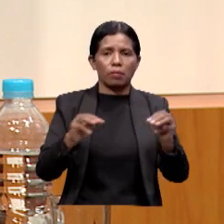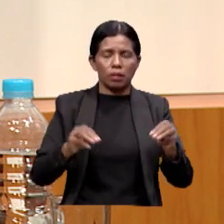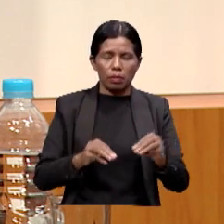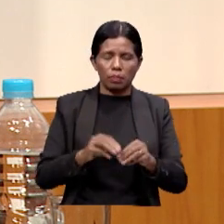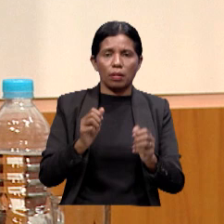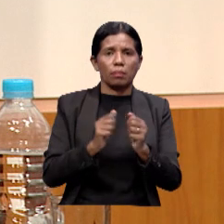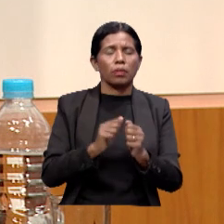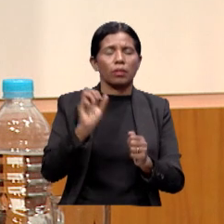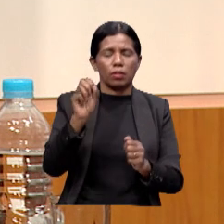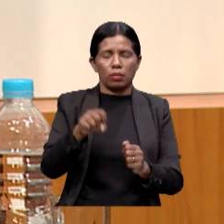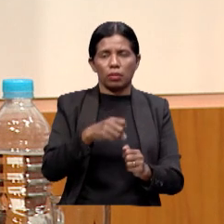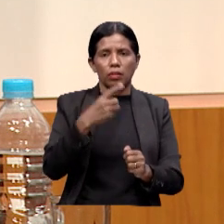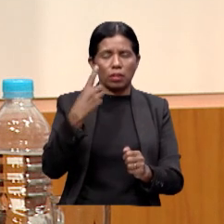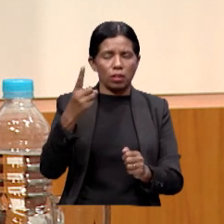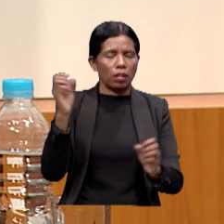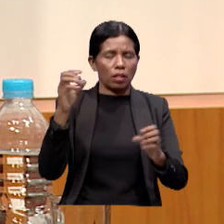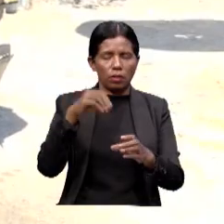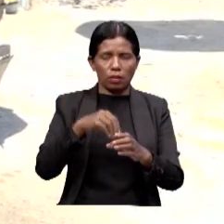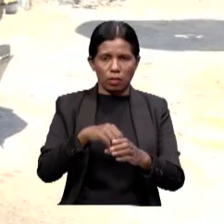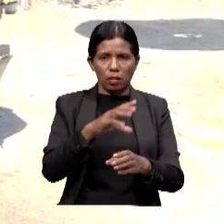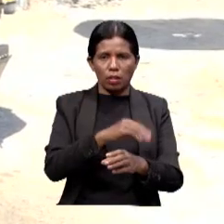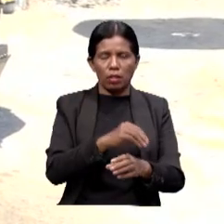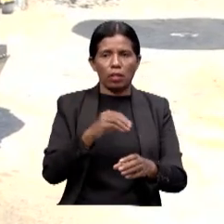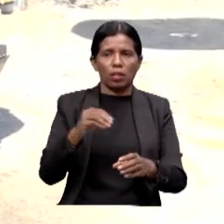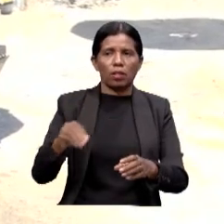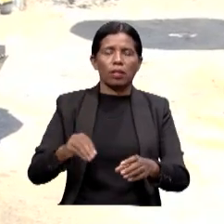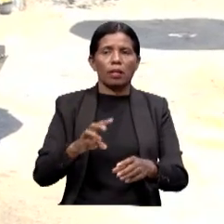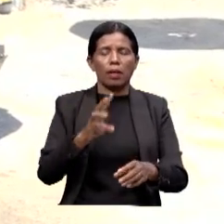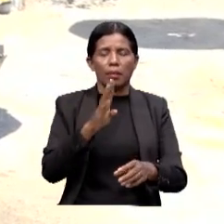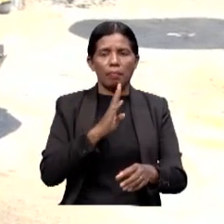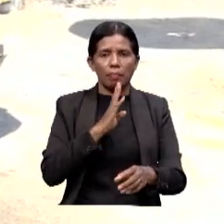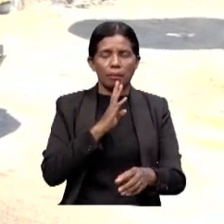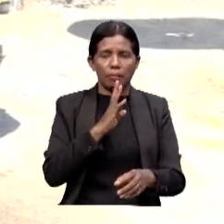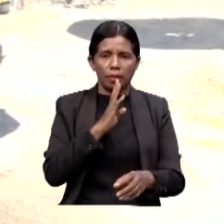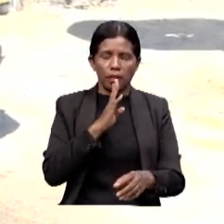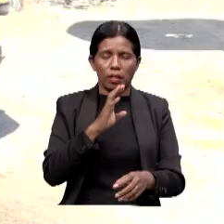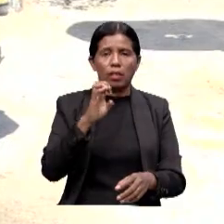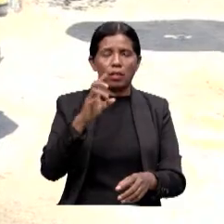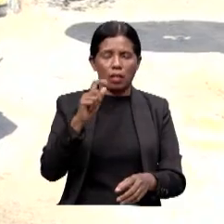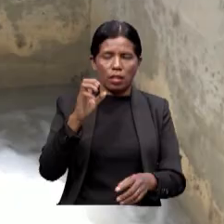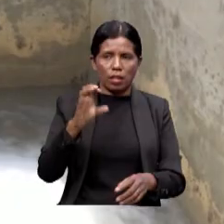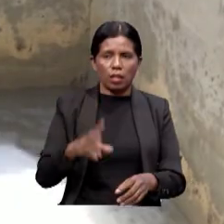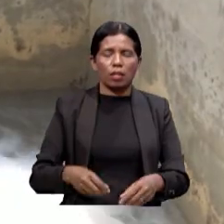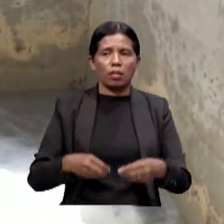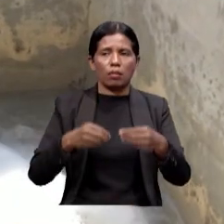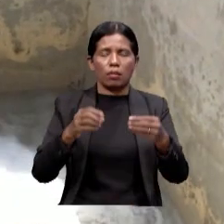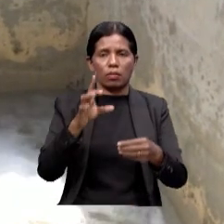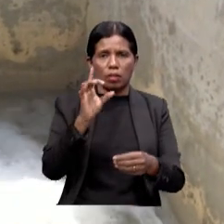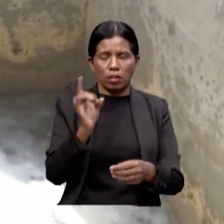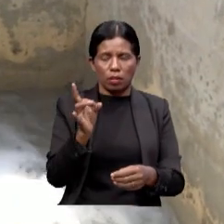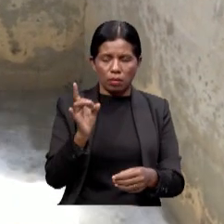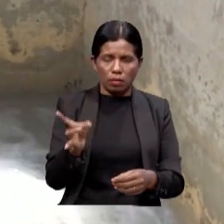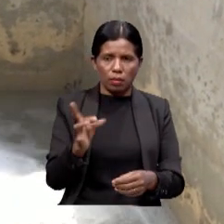Resinida la inclui Raiwa, husi sistema hirakne BTLEP zere reservatório walu nulo